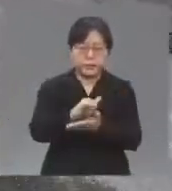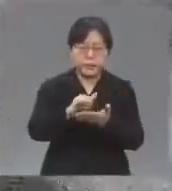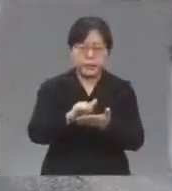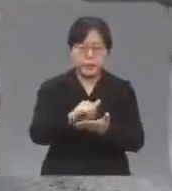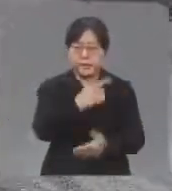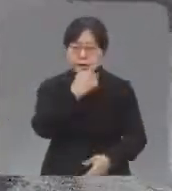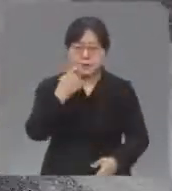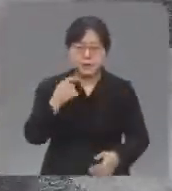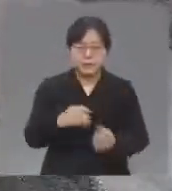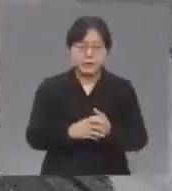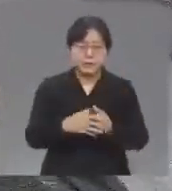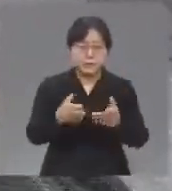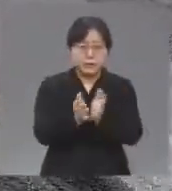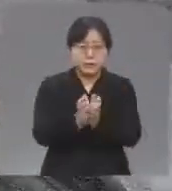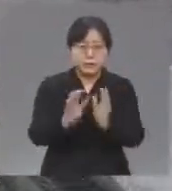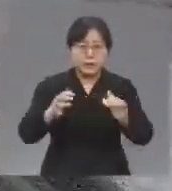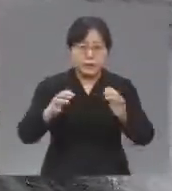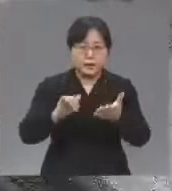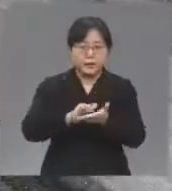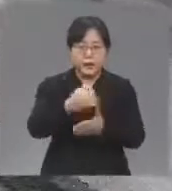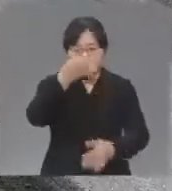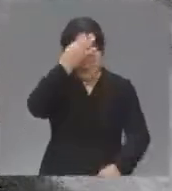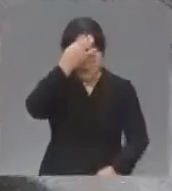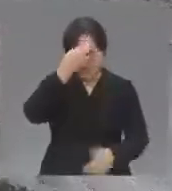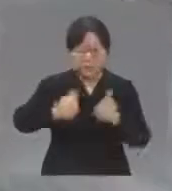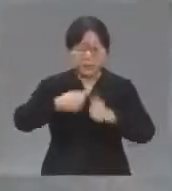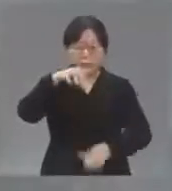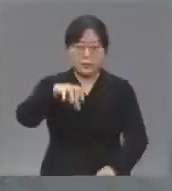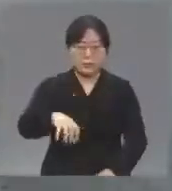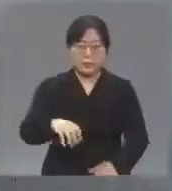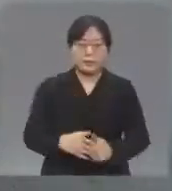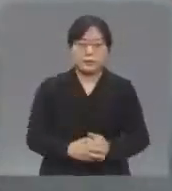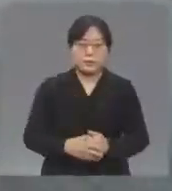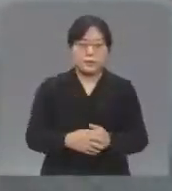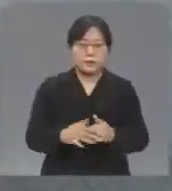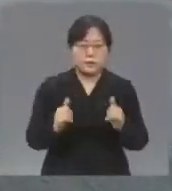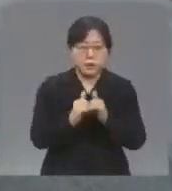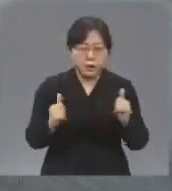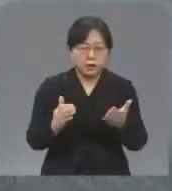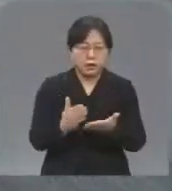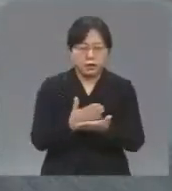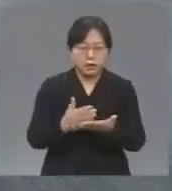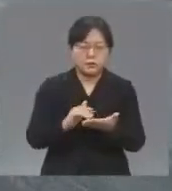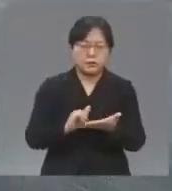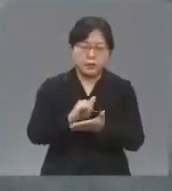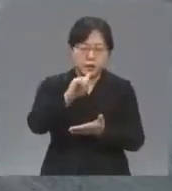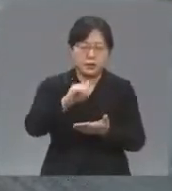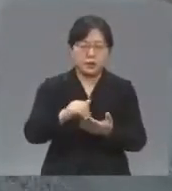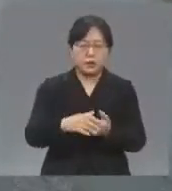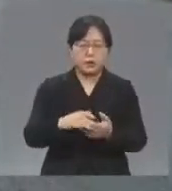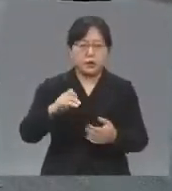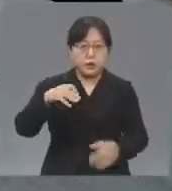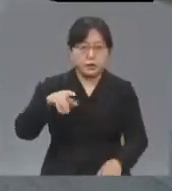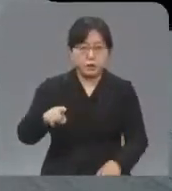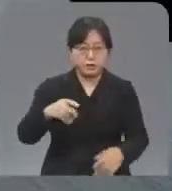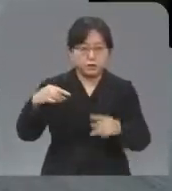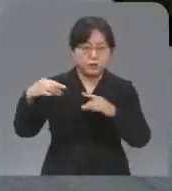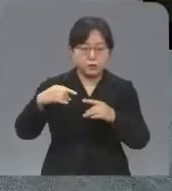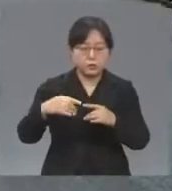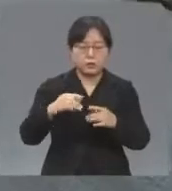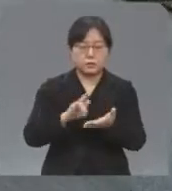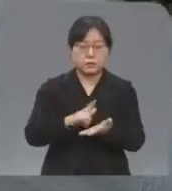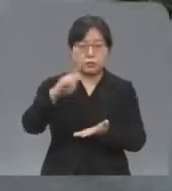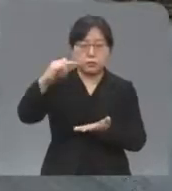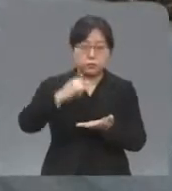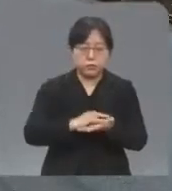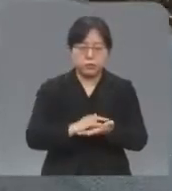단지로 선정된 국가 비행 성능 시험장입니다. 무인 비행체 운항센터와 레이더 통신, 이착륙